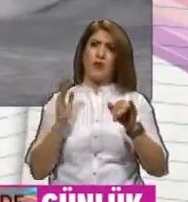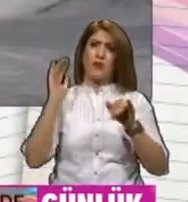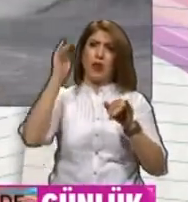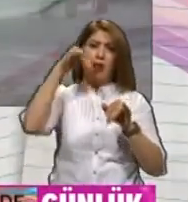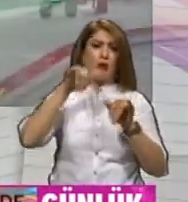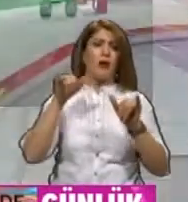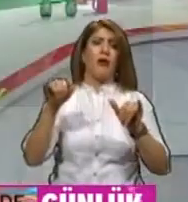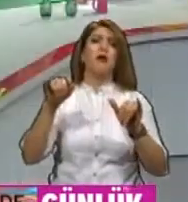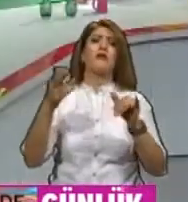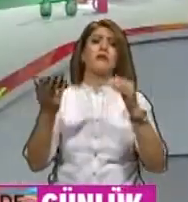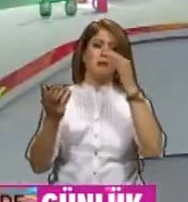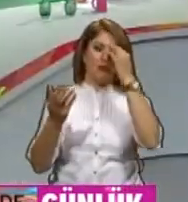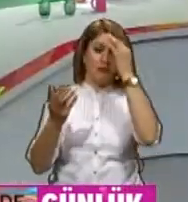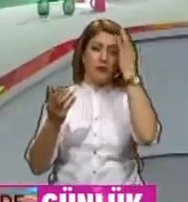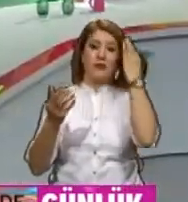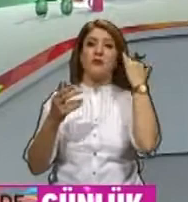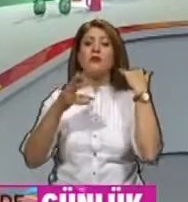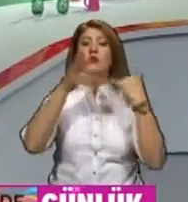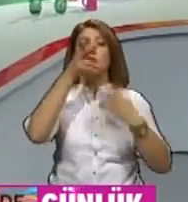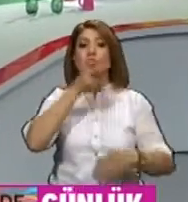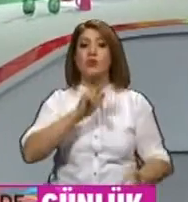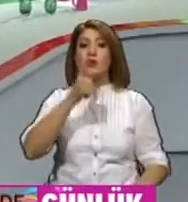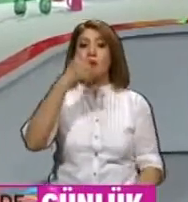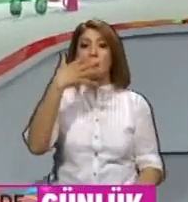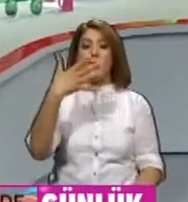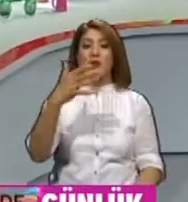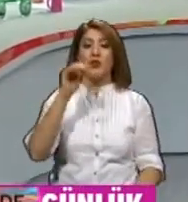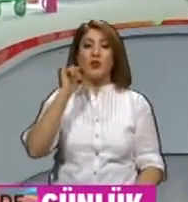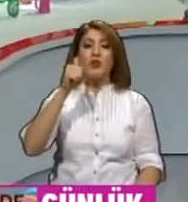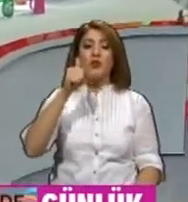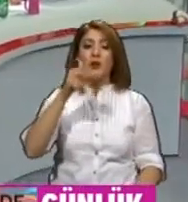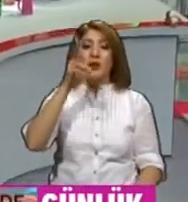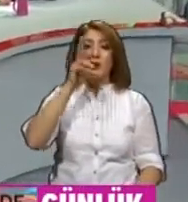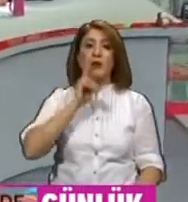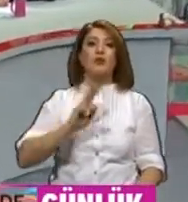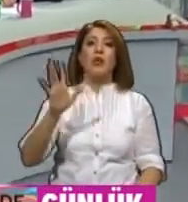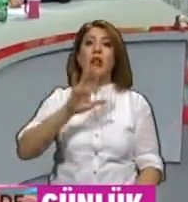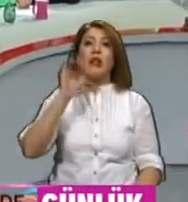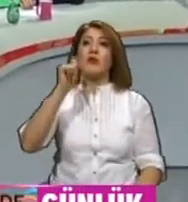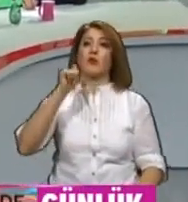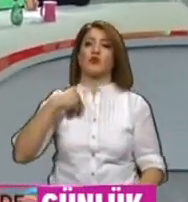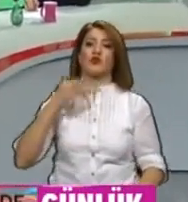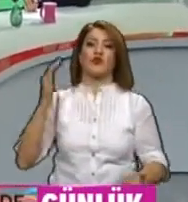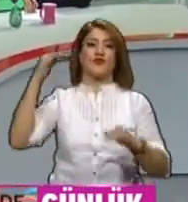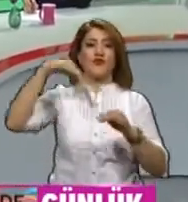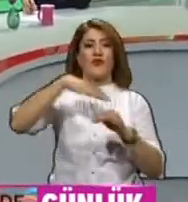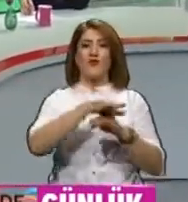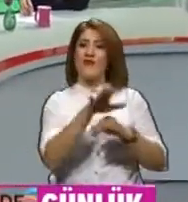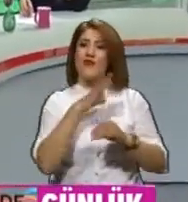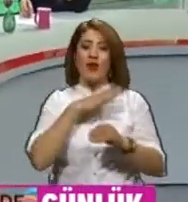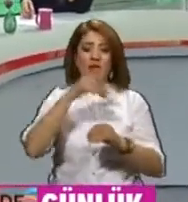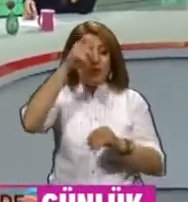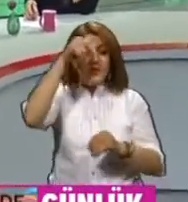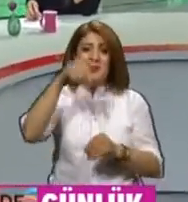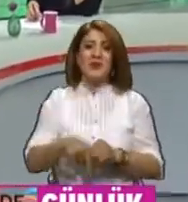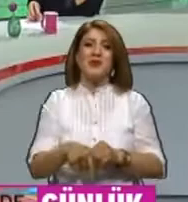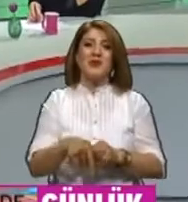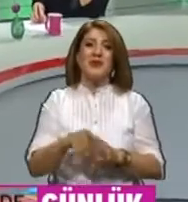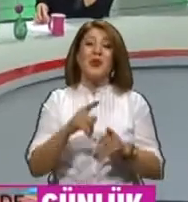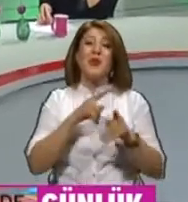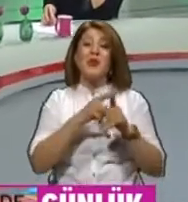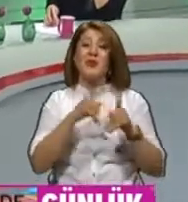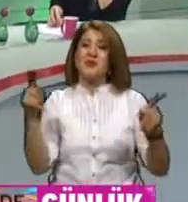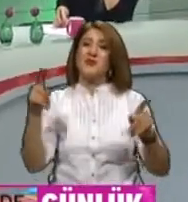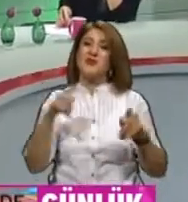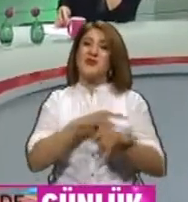ki orada 365 gün belki 250 günü sörf yapabilirsiniz. Ama Türkiye'de o kadar uzun